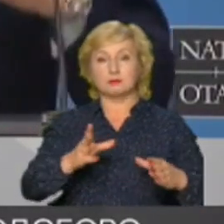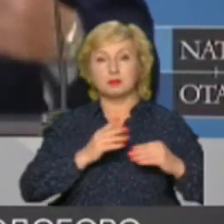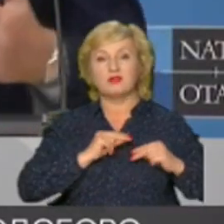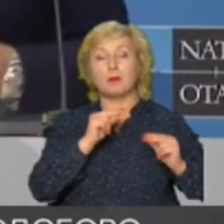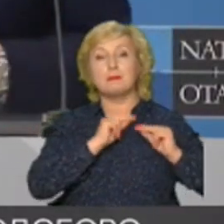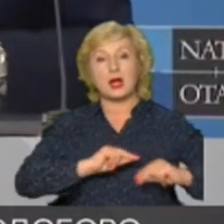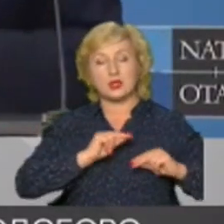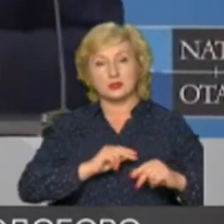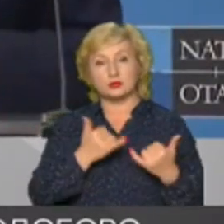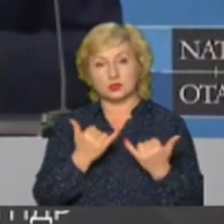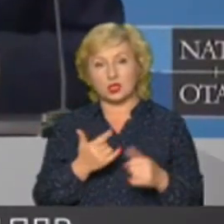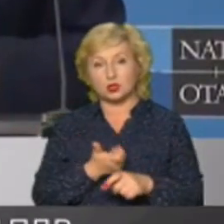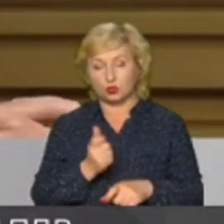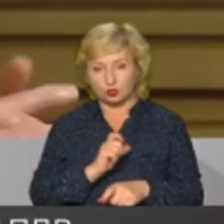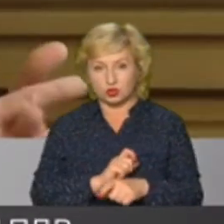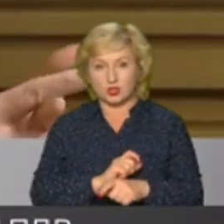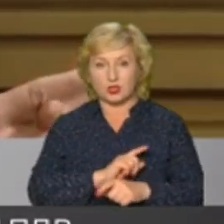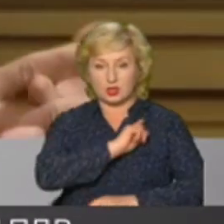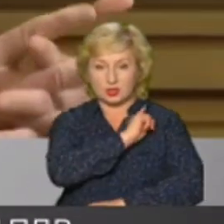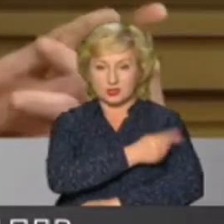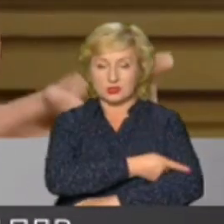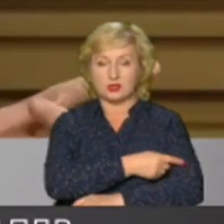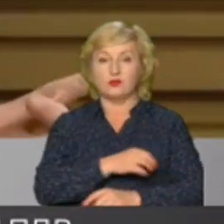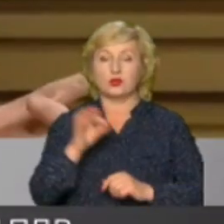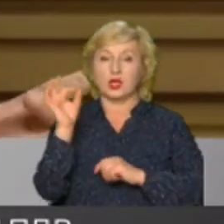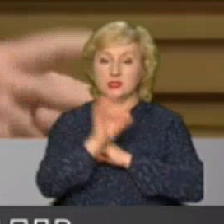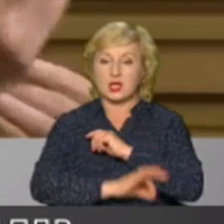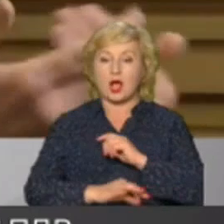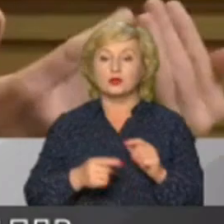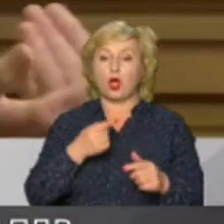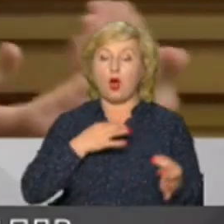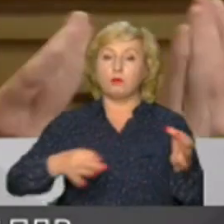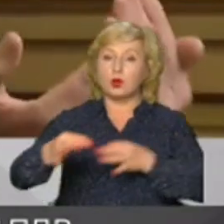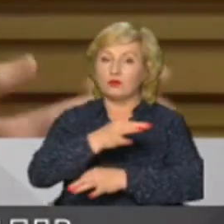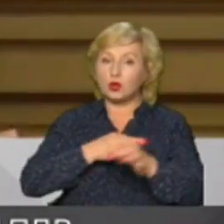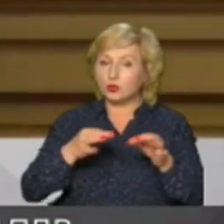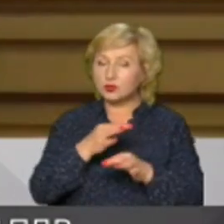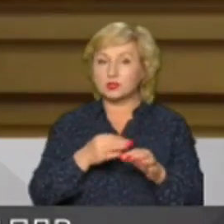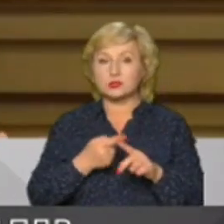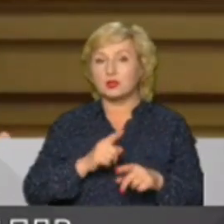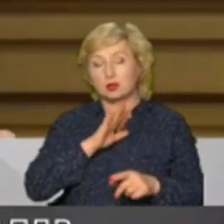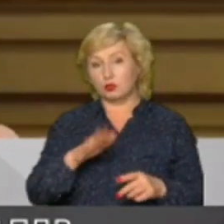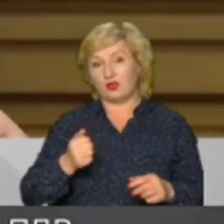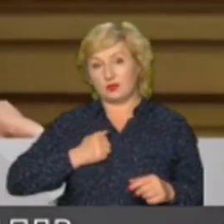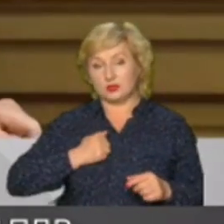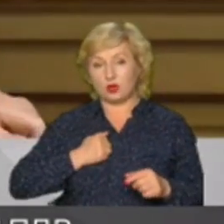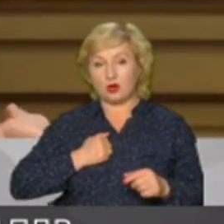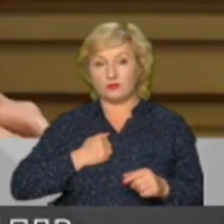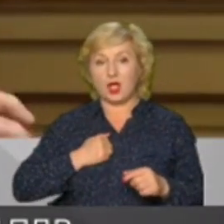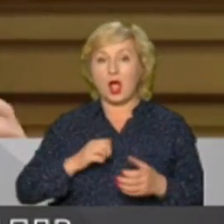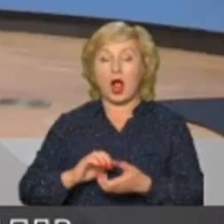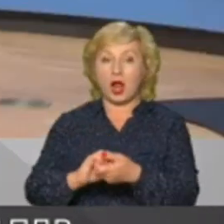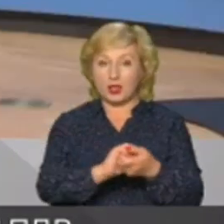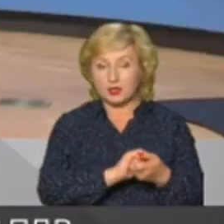співпрацю. Зараз це дуже інтенсивно на Заході обговорюється. Це теж не буде якийсь військовий воєнний альянс,